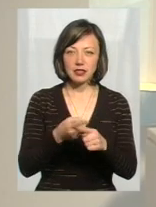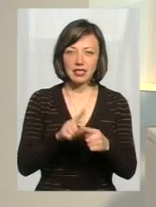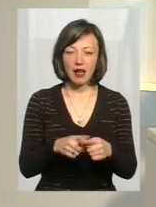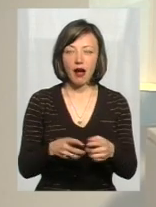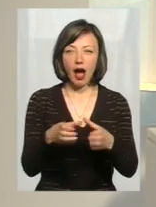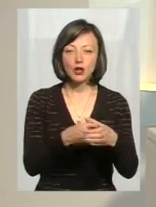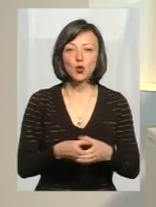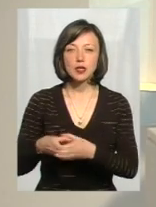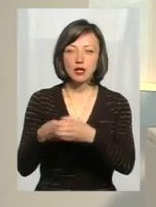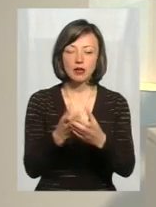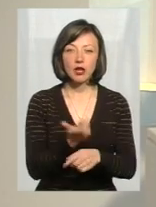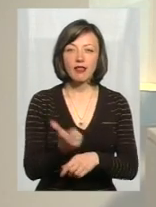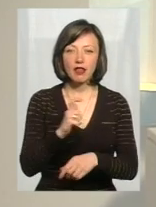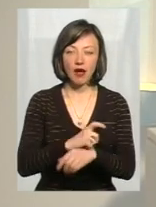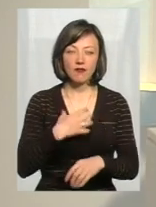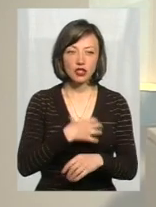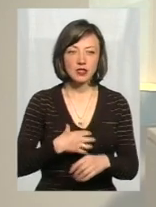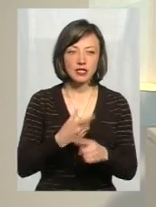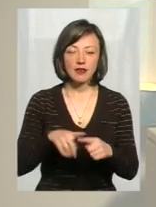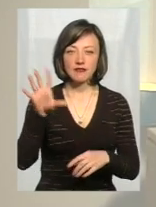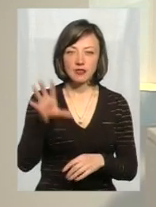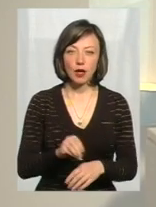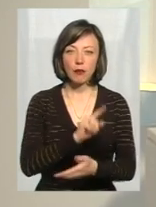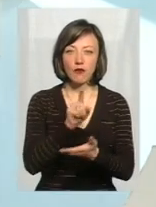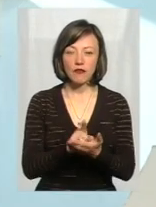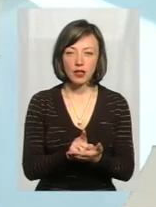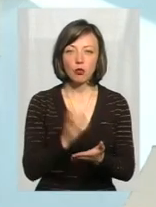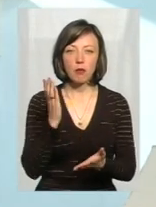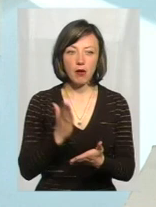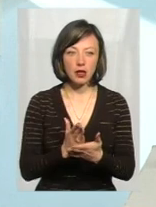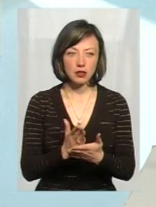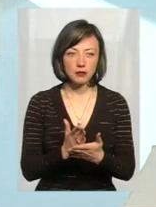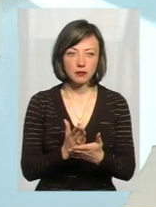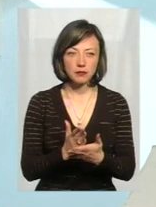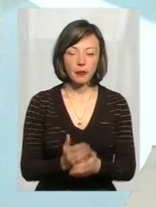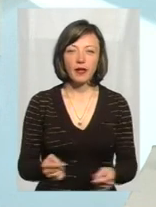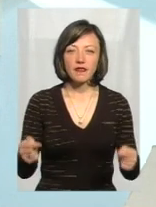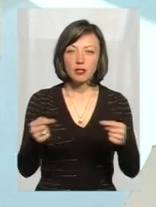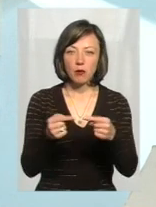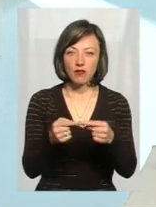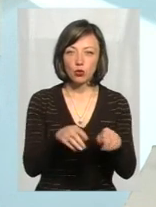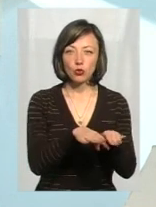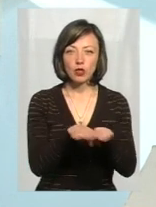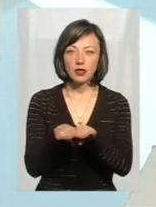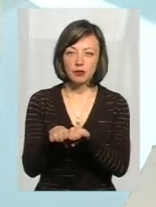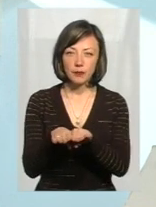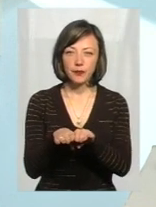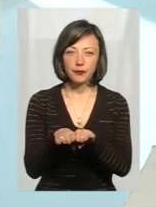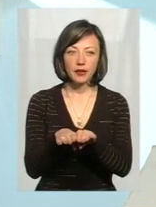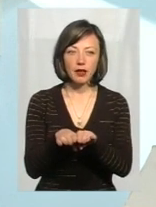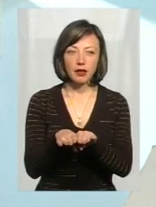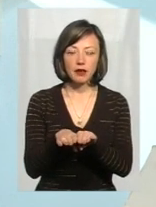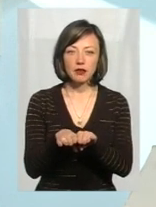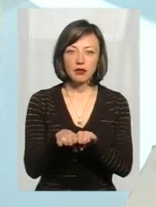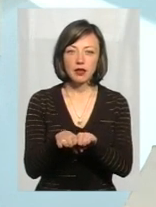І що найважливіше, це все повинно мати відповідного рівня комунікації,